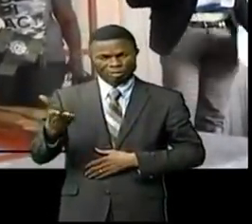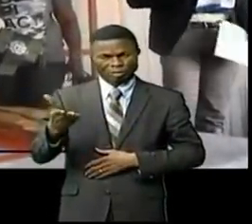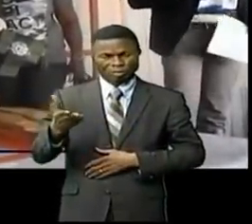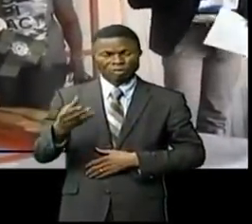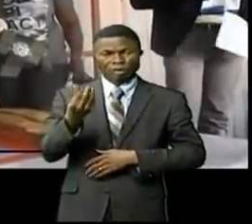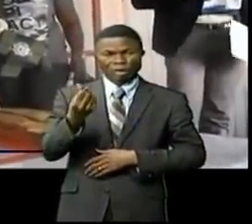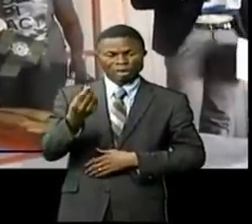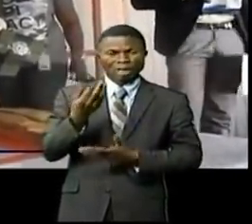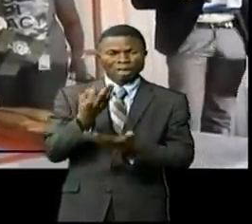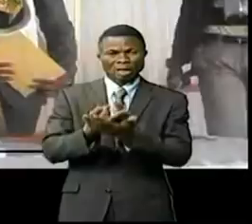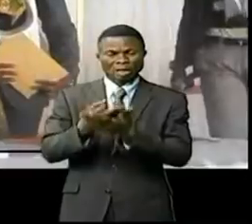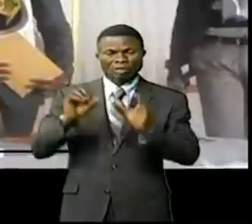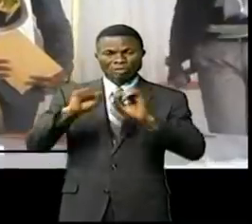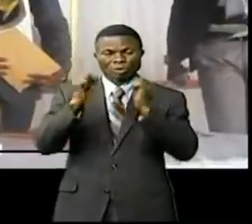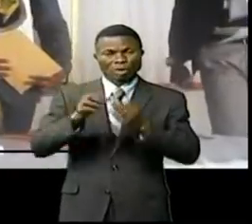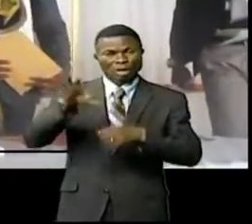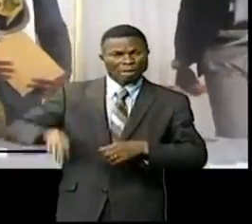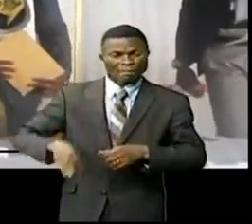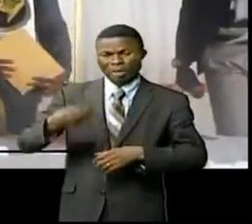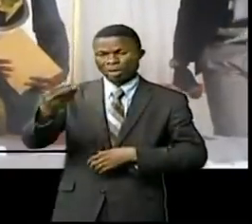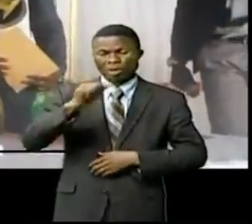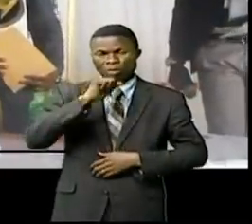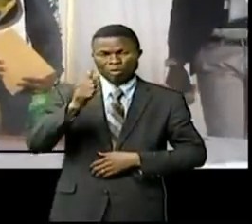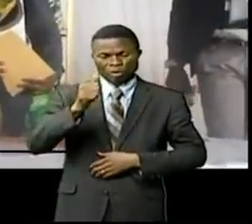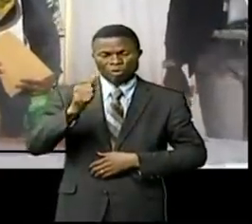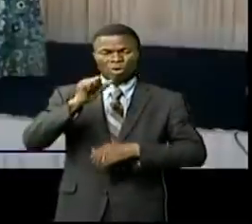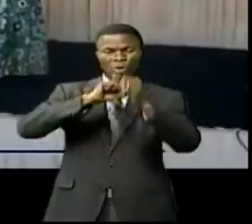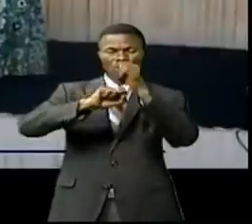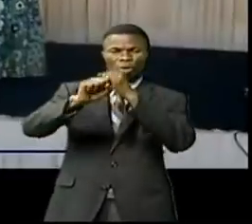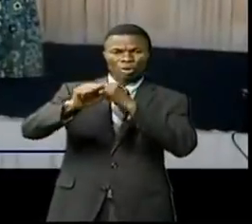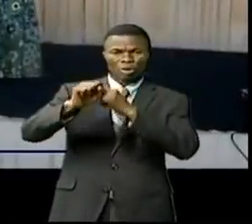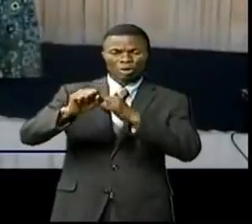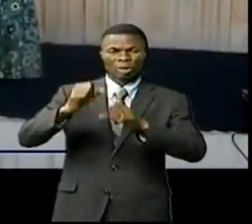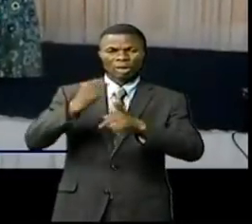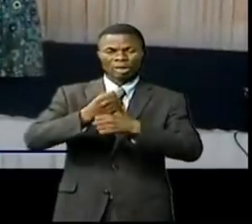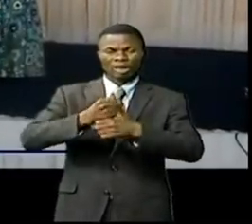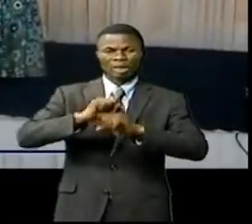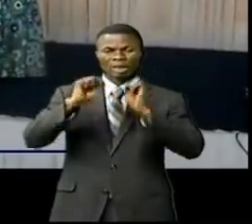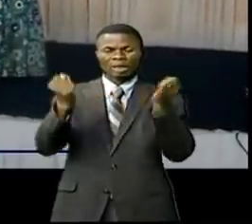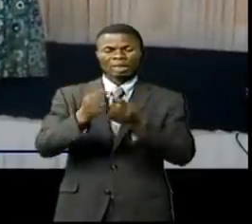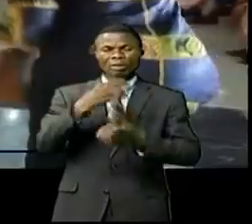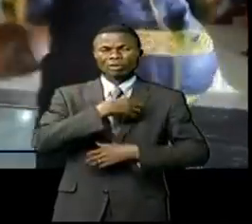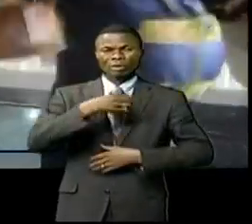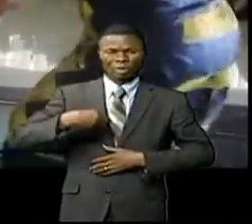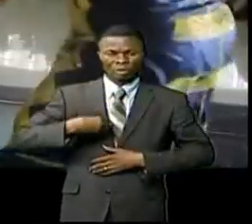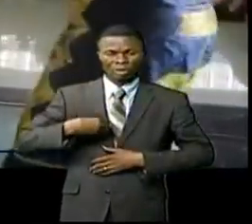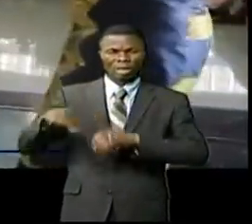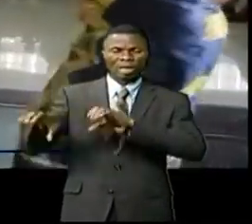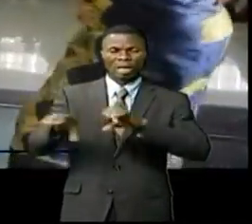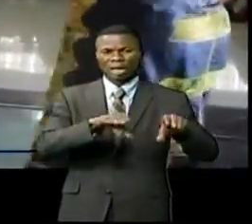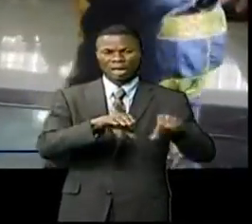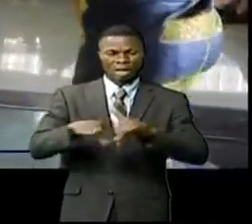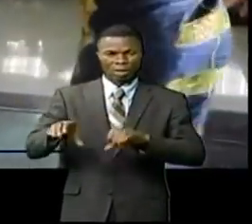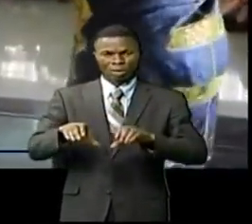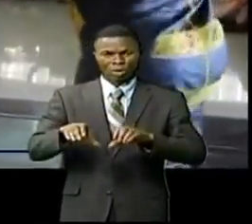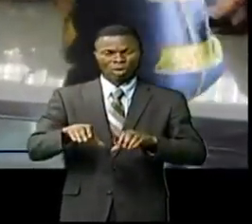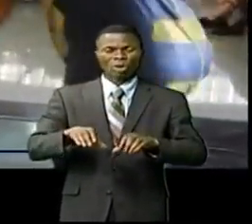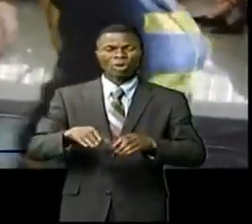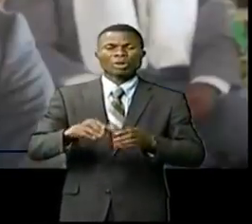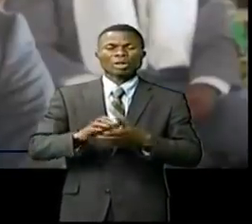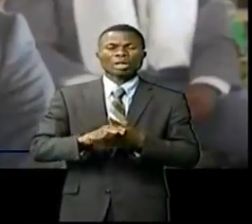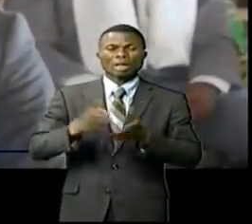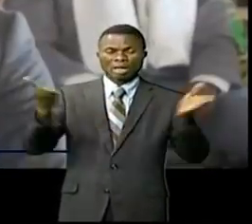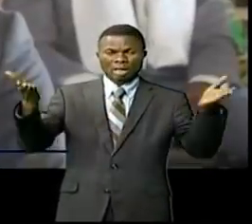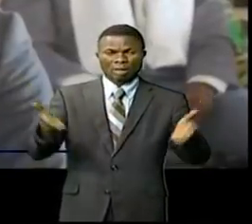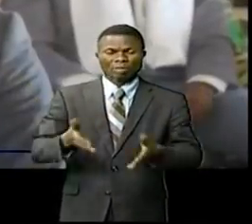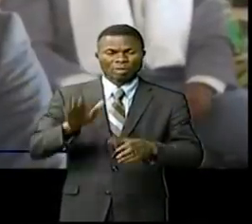fonds sociaux sans intérêt visent également la promotion de l'entrepreneuriat féminin. La cérémonie a été couronnée par la présence